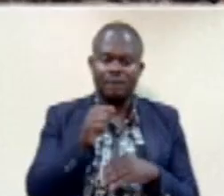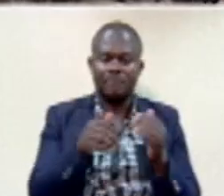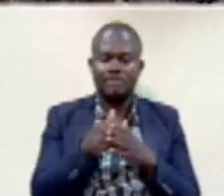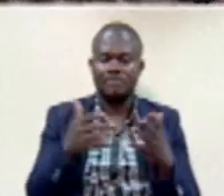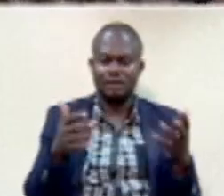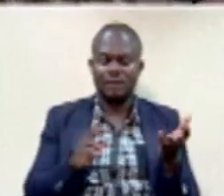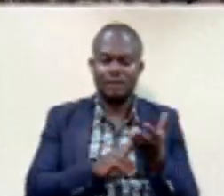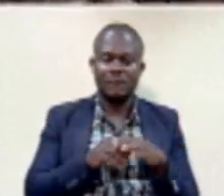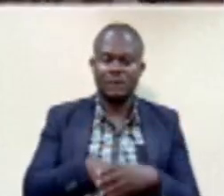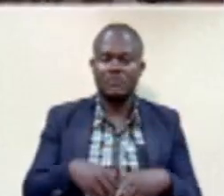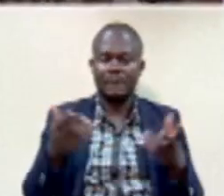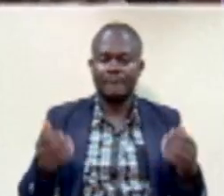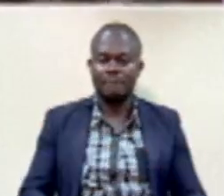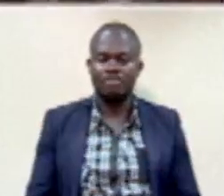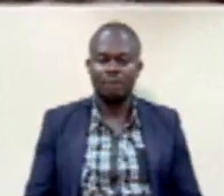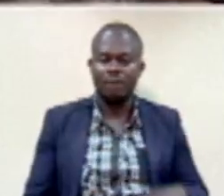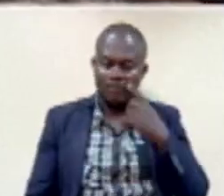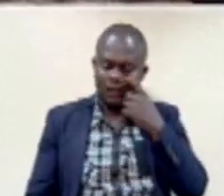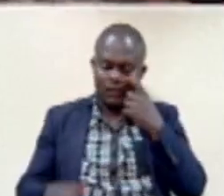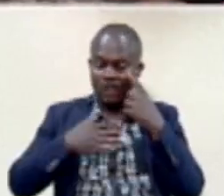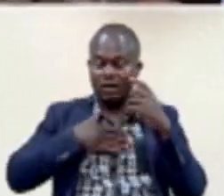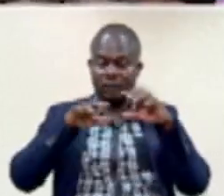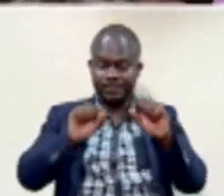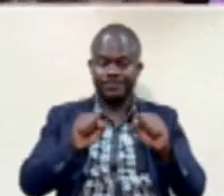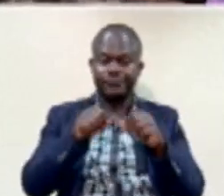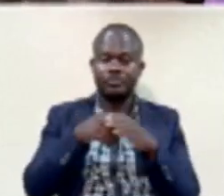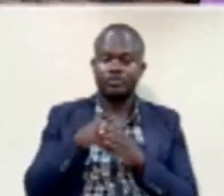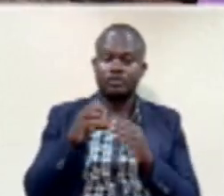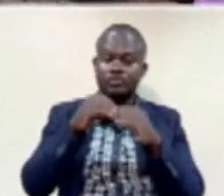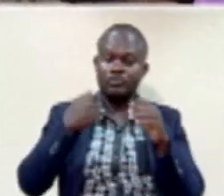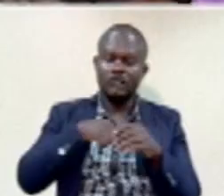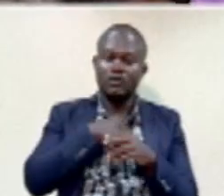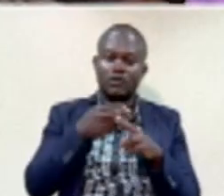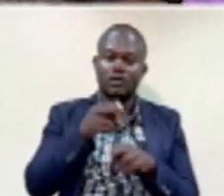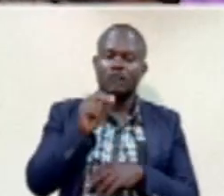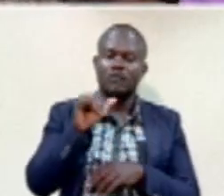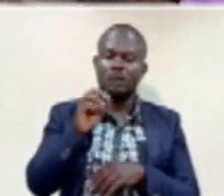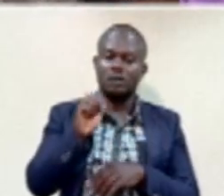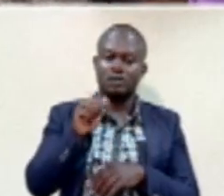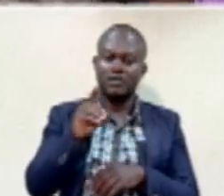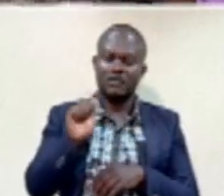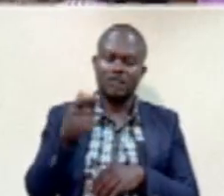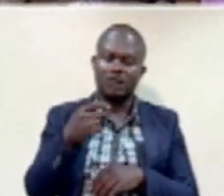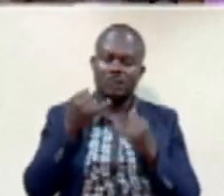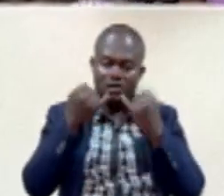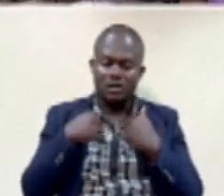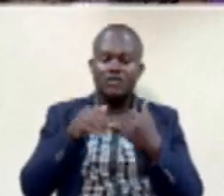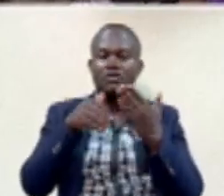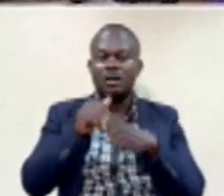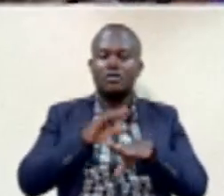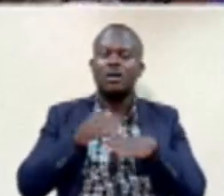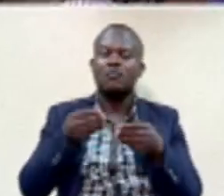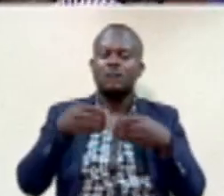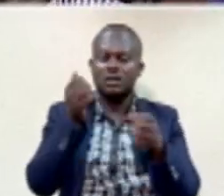twamara kuwukoresha tukawujugunya ngewe mfatwa ni ukuvuga ngo uyu mukuru wacu nyine witwa Niyo Madago yarambamagaye ngo neza ndangira akazi nkuko